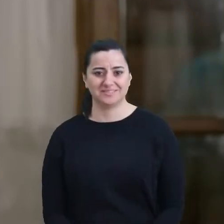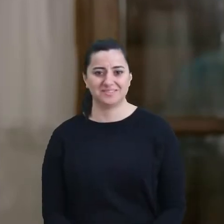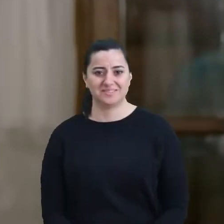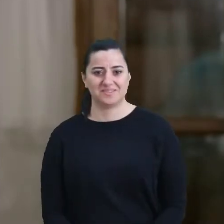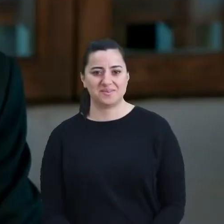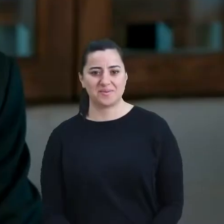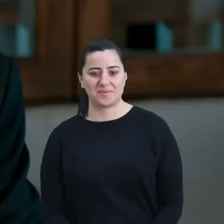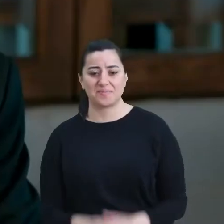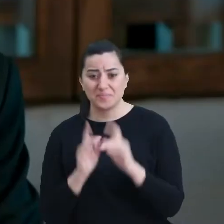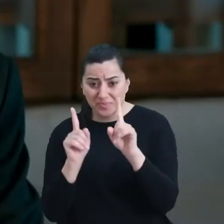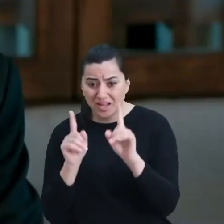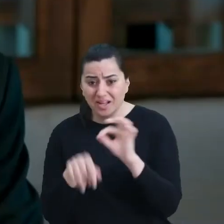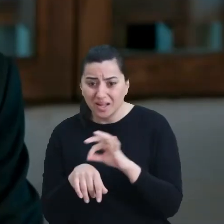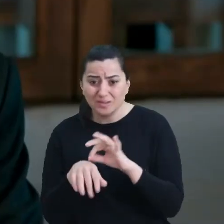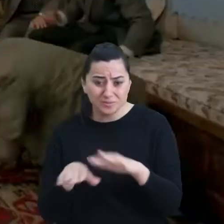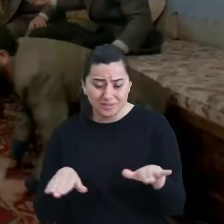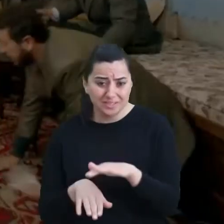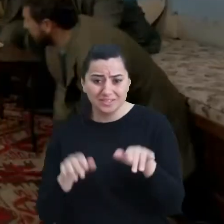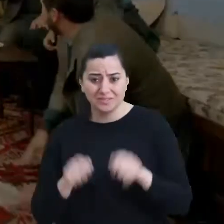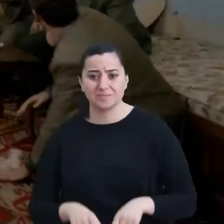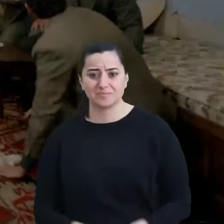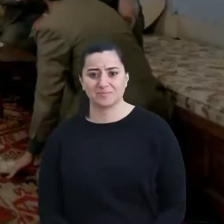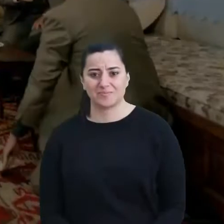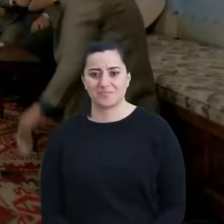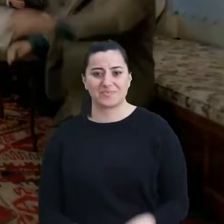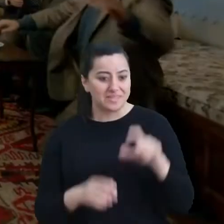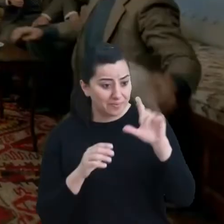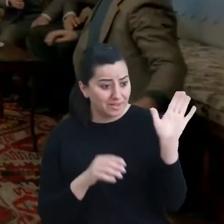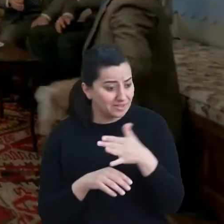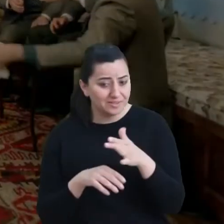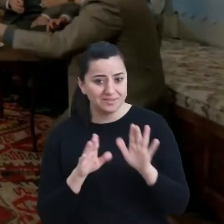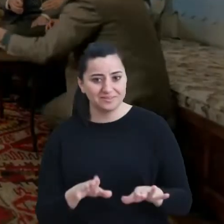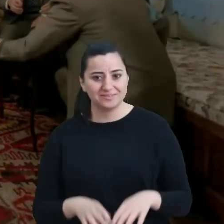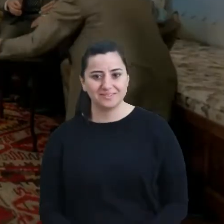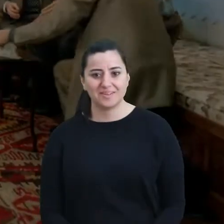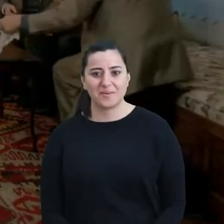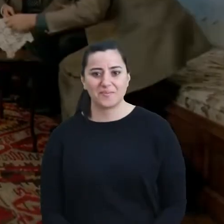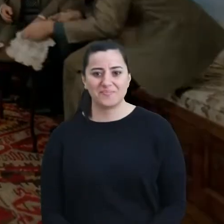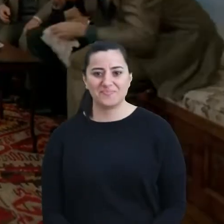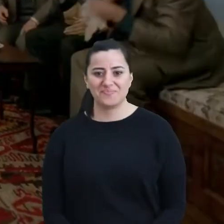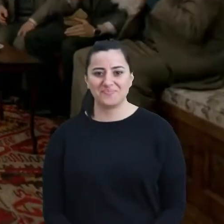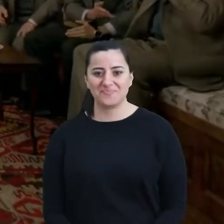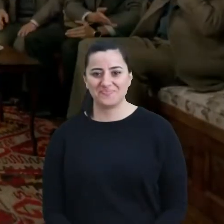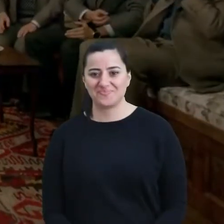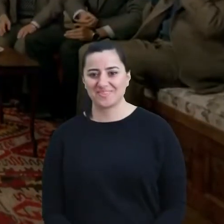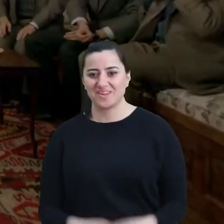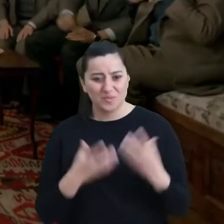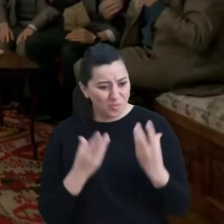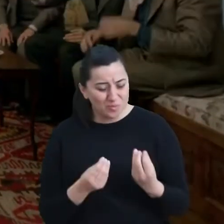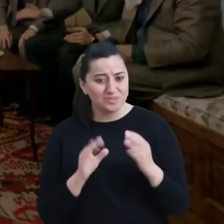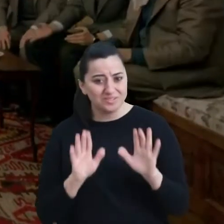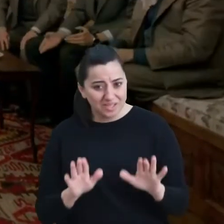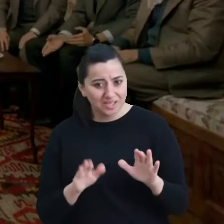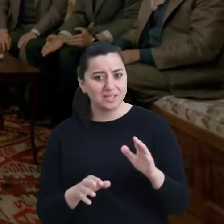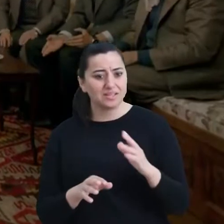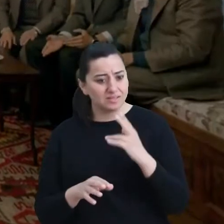şey kalmaz buralar. Dur bir dakika, buralar sileceğim ben şimdi. Buralar sileceğim. Sefa danteliyle yeri silerken İsmail tokat attı. Dur lan, sakin